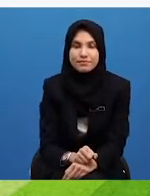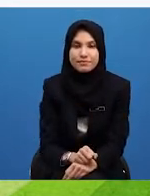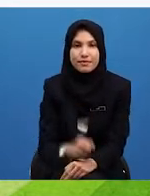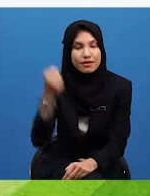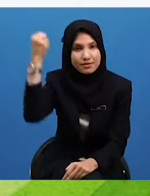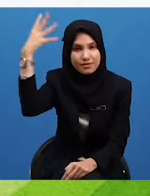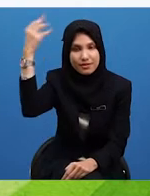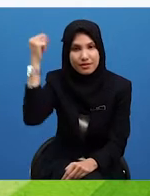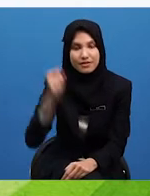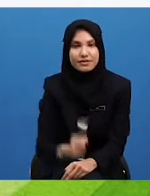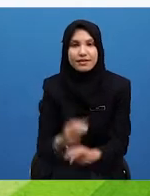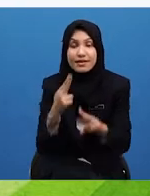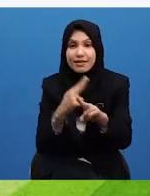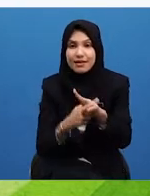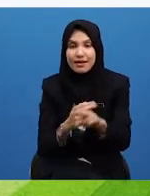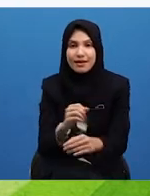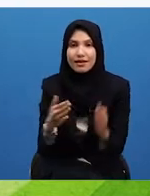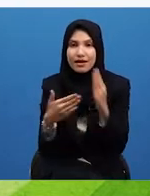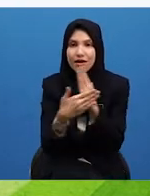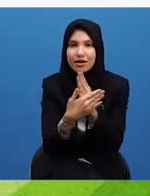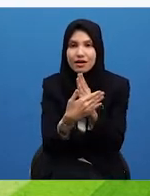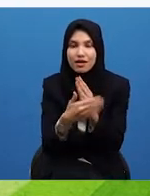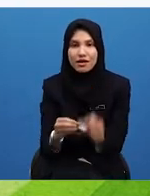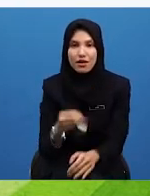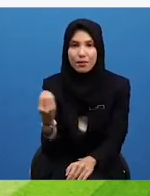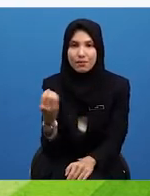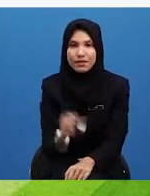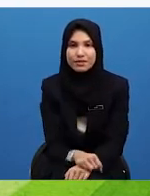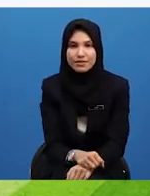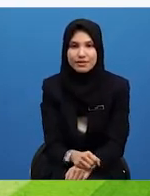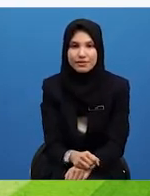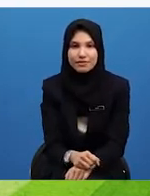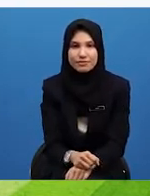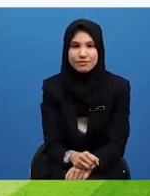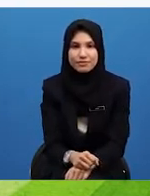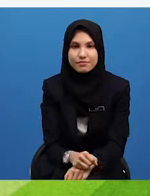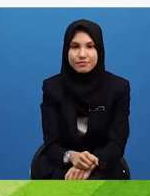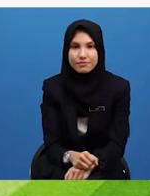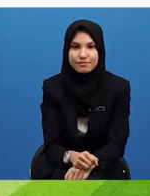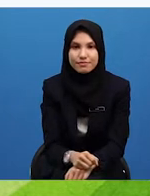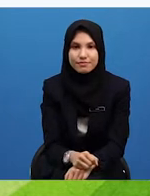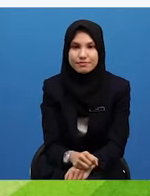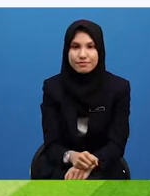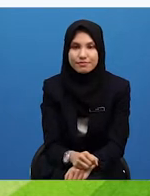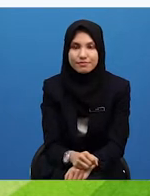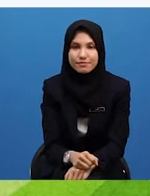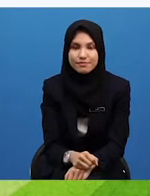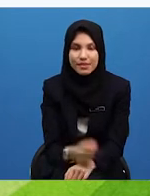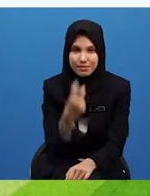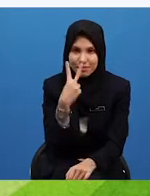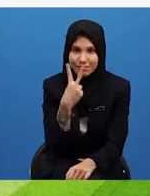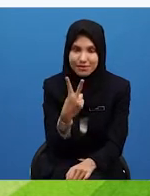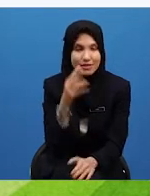by cahaya dihalang oleh objek sambil melihat gambar